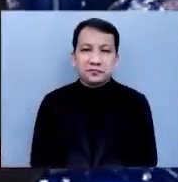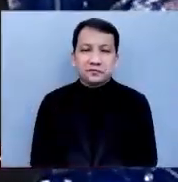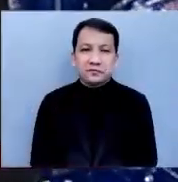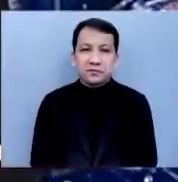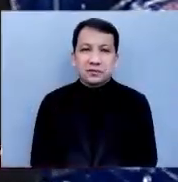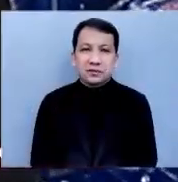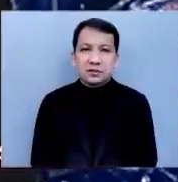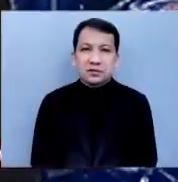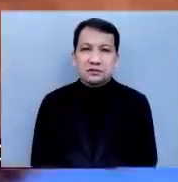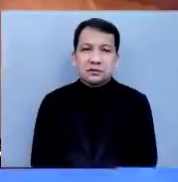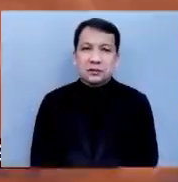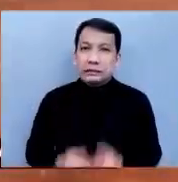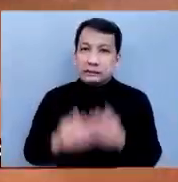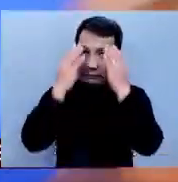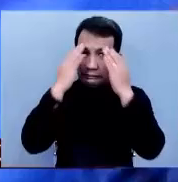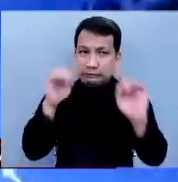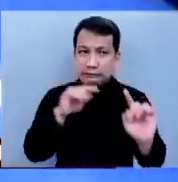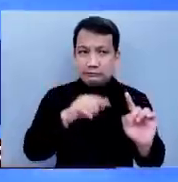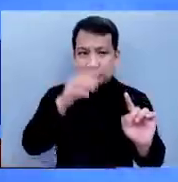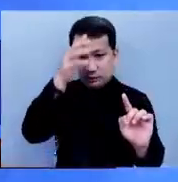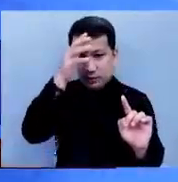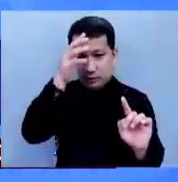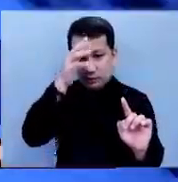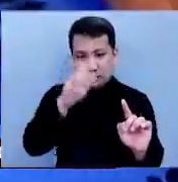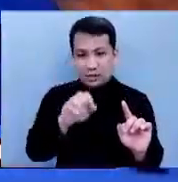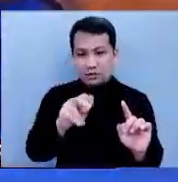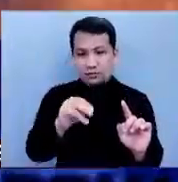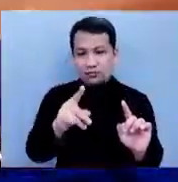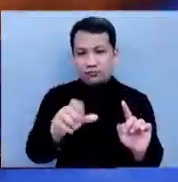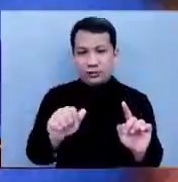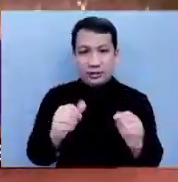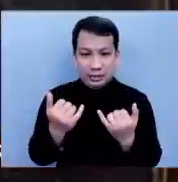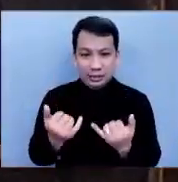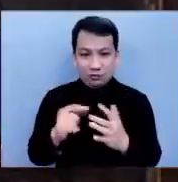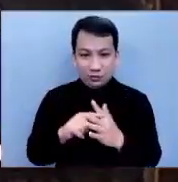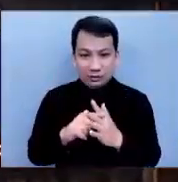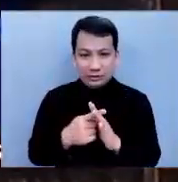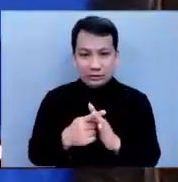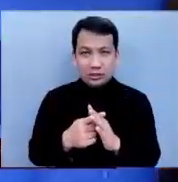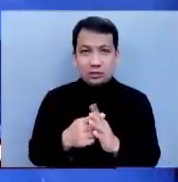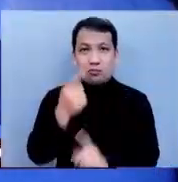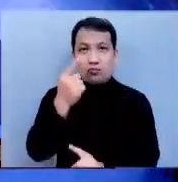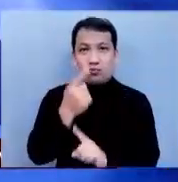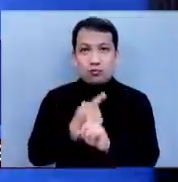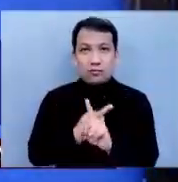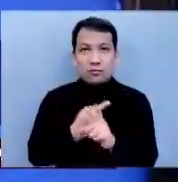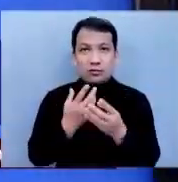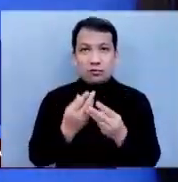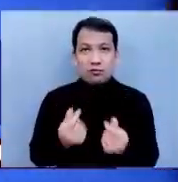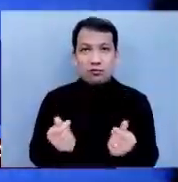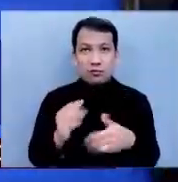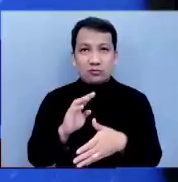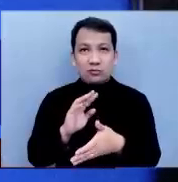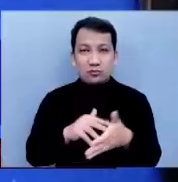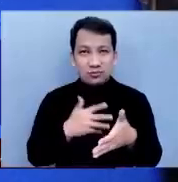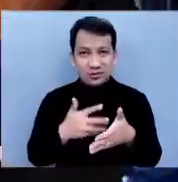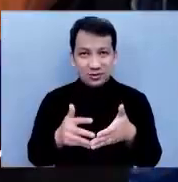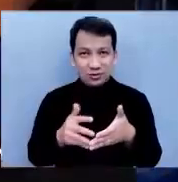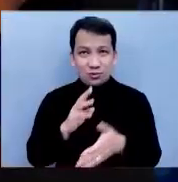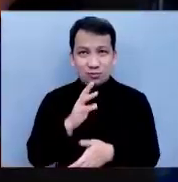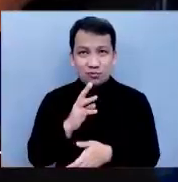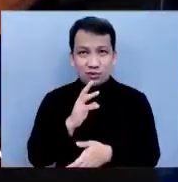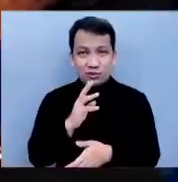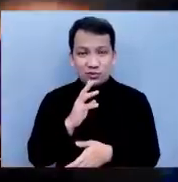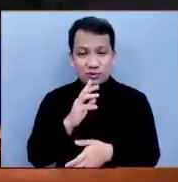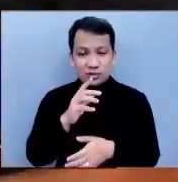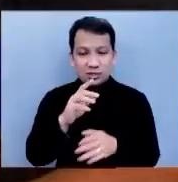Hindi raw alam ni Tatay Edwin na ngayon na ang simula ng higit 1 buwang water interruption sa kanilang lugar sa Barangay Pilar sa Las Piñas City.